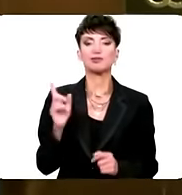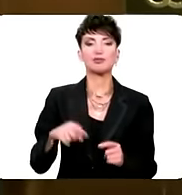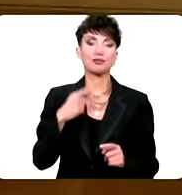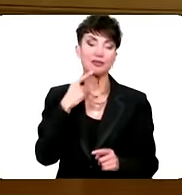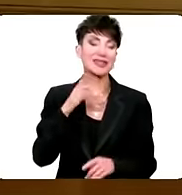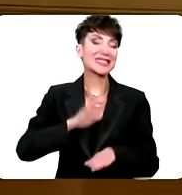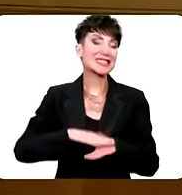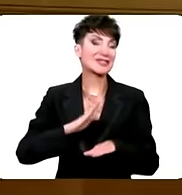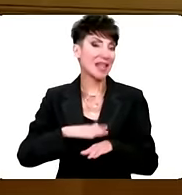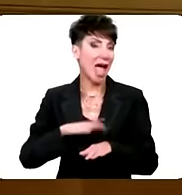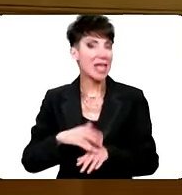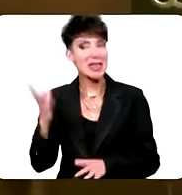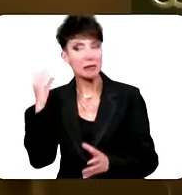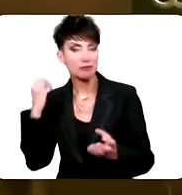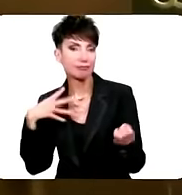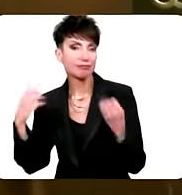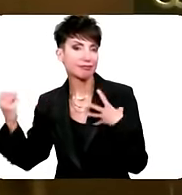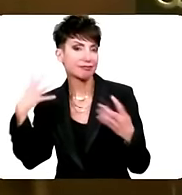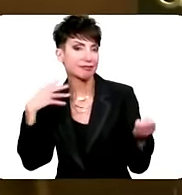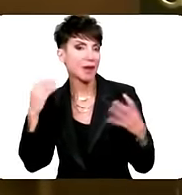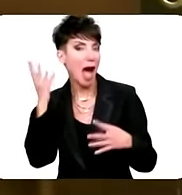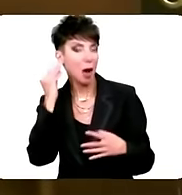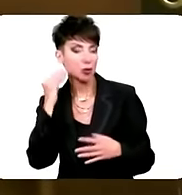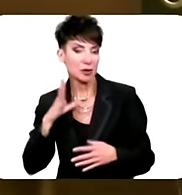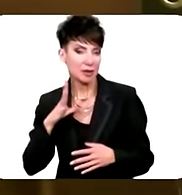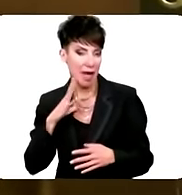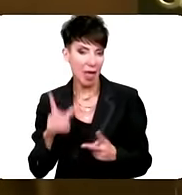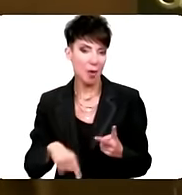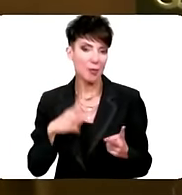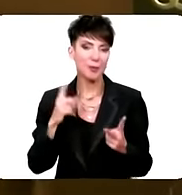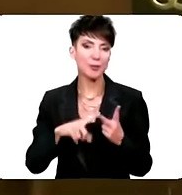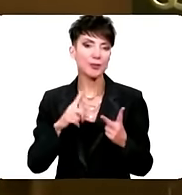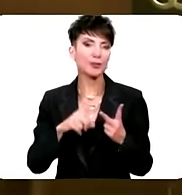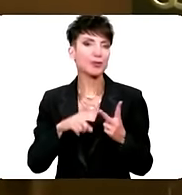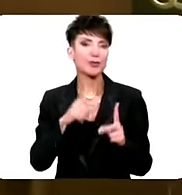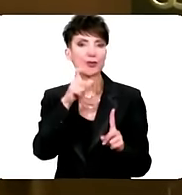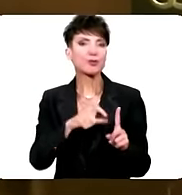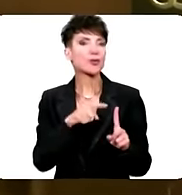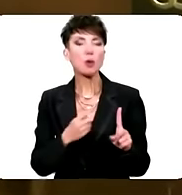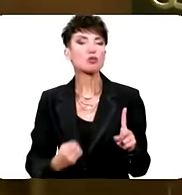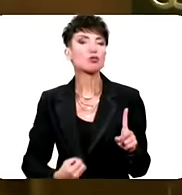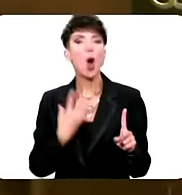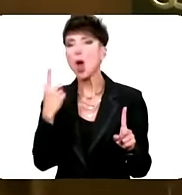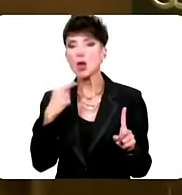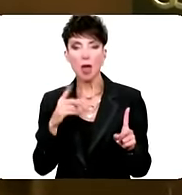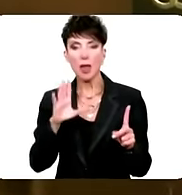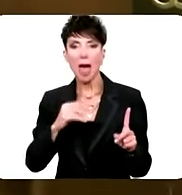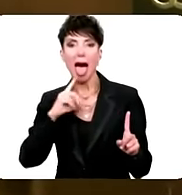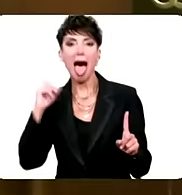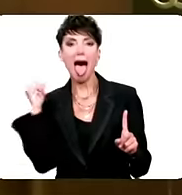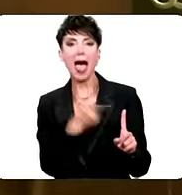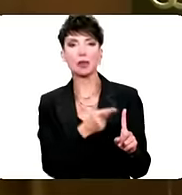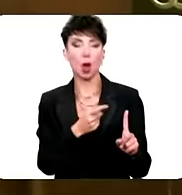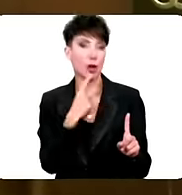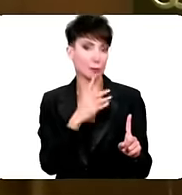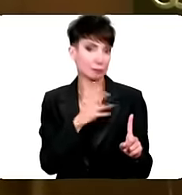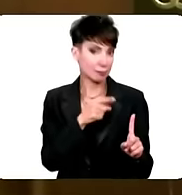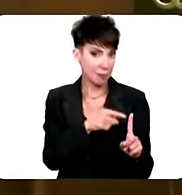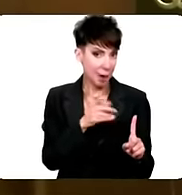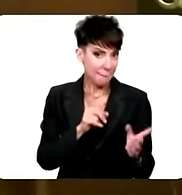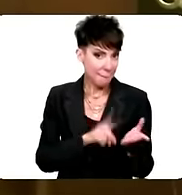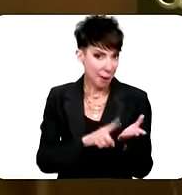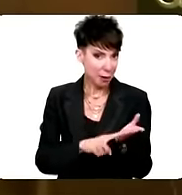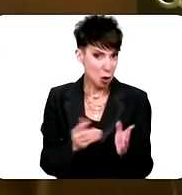Εντολή, λοιπόν. Θα το πω πολύ απλά, μήπως δεν χρειάζεται να συζητήσουμε περαιτέρω, κύριε Πρόεδρε. Αισθάνεστε ότι έχετε εντολή να πάτε σε πρόορες εκλογές και